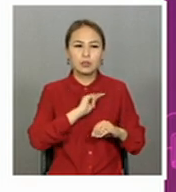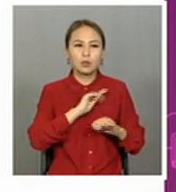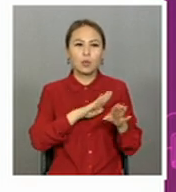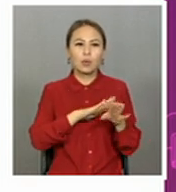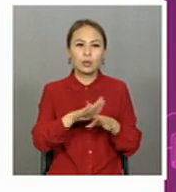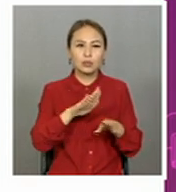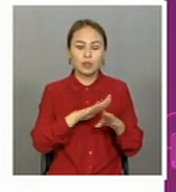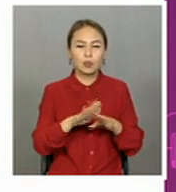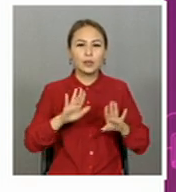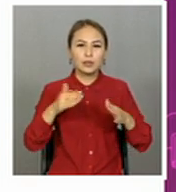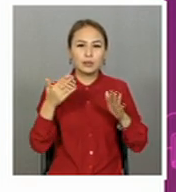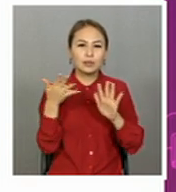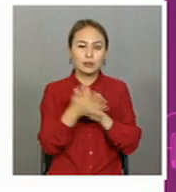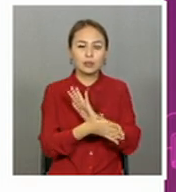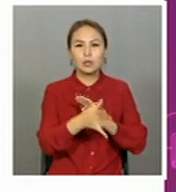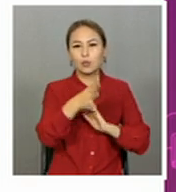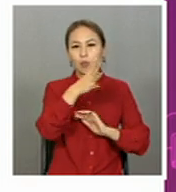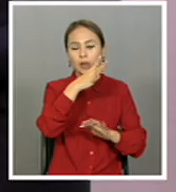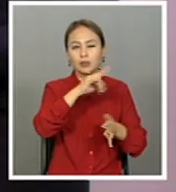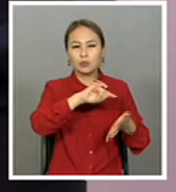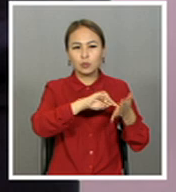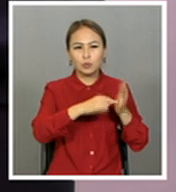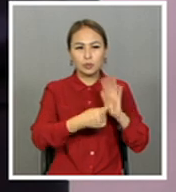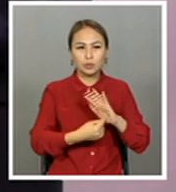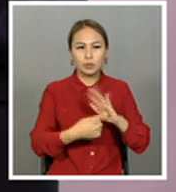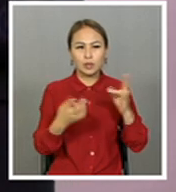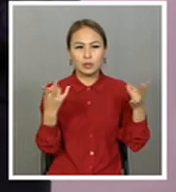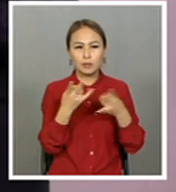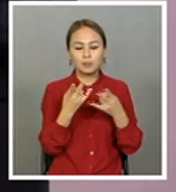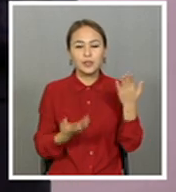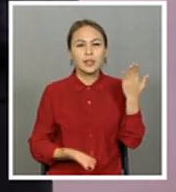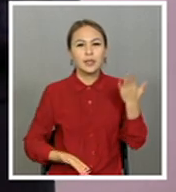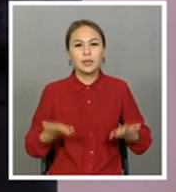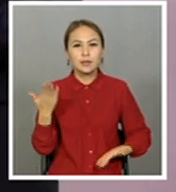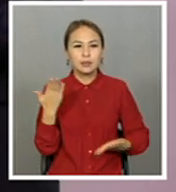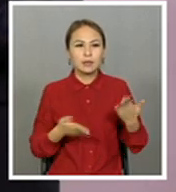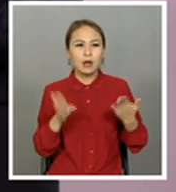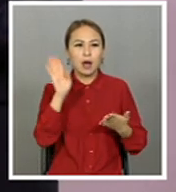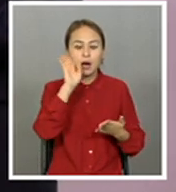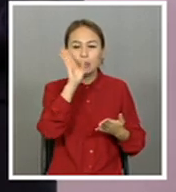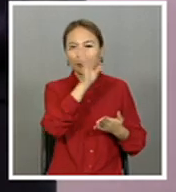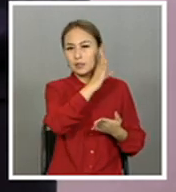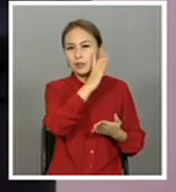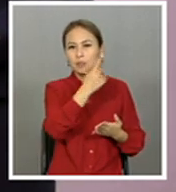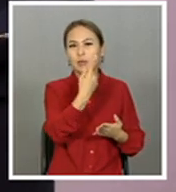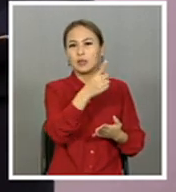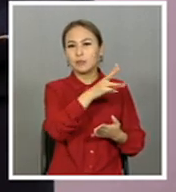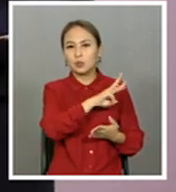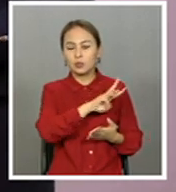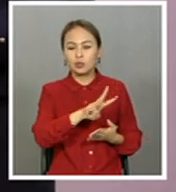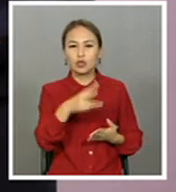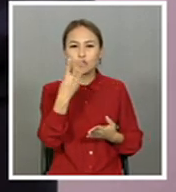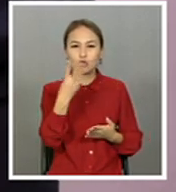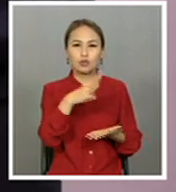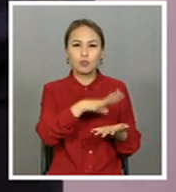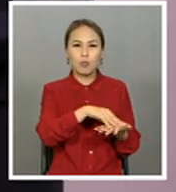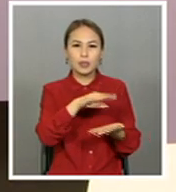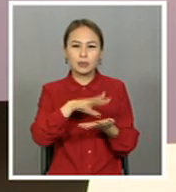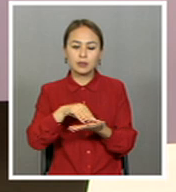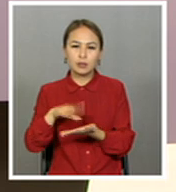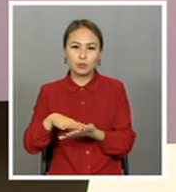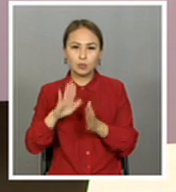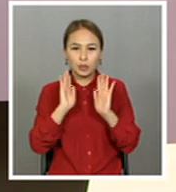орындауға кеткен уақытқа көбейту керек. Егер де анасы 1 минутта 3 мәнтіден түйетін